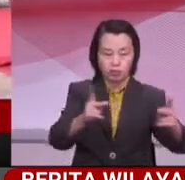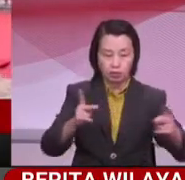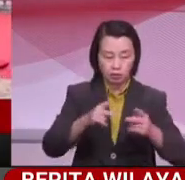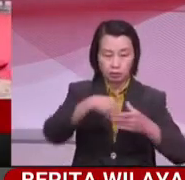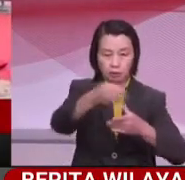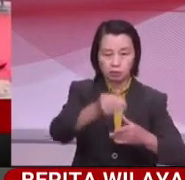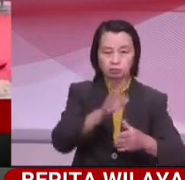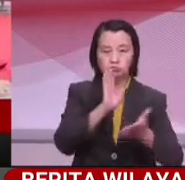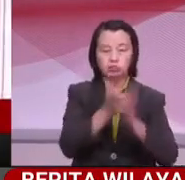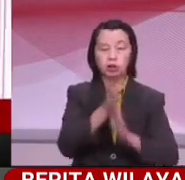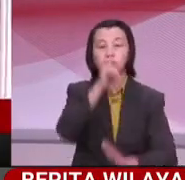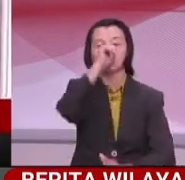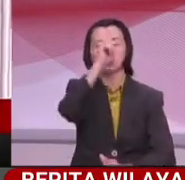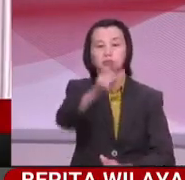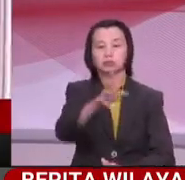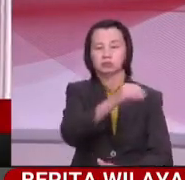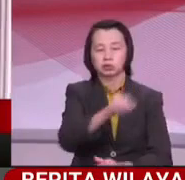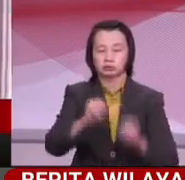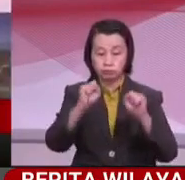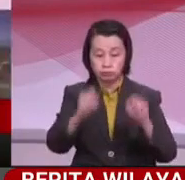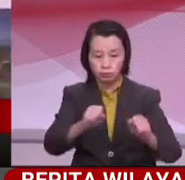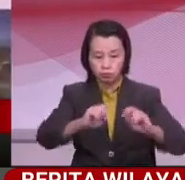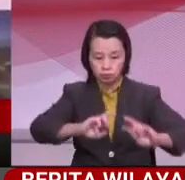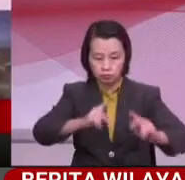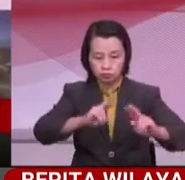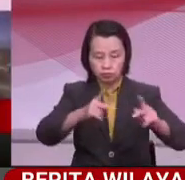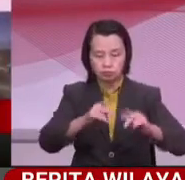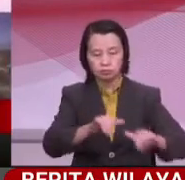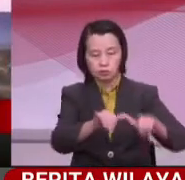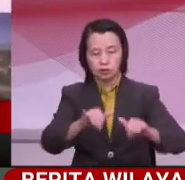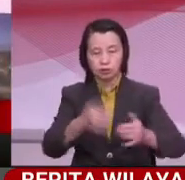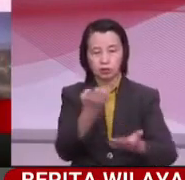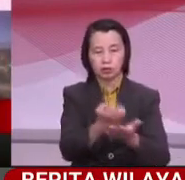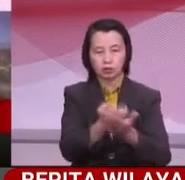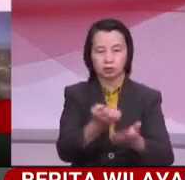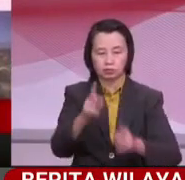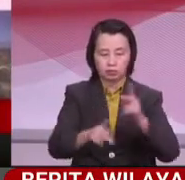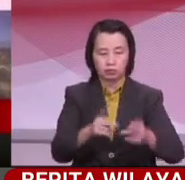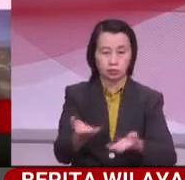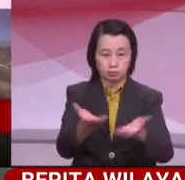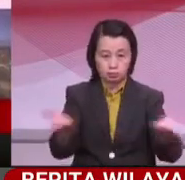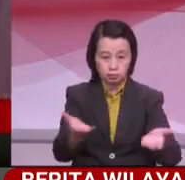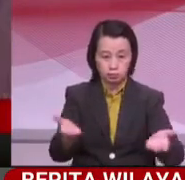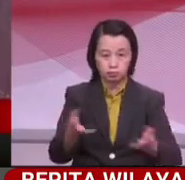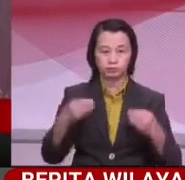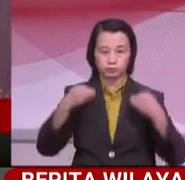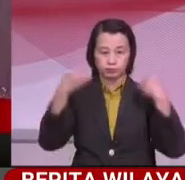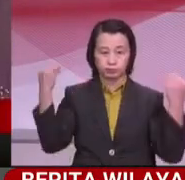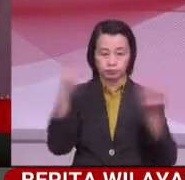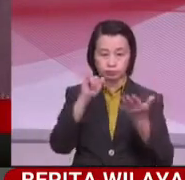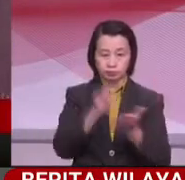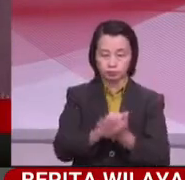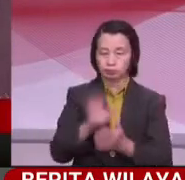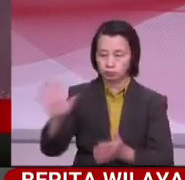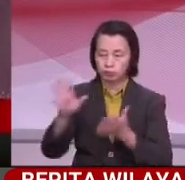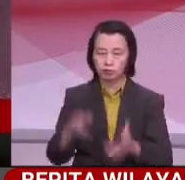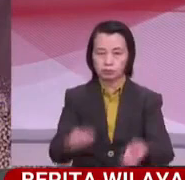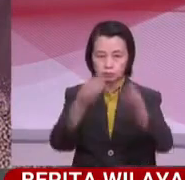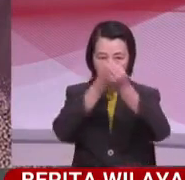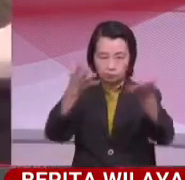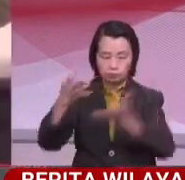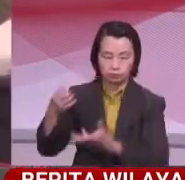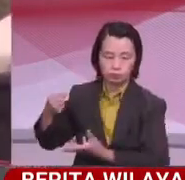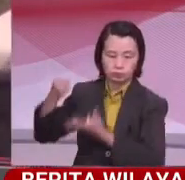menjadi realiti justru berupaya meningkatkan taraf ekonomi penduduknya dalam majelis itu beliau turut mengumkan